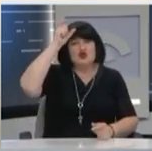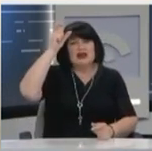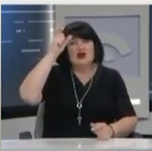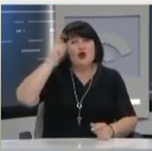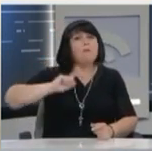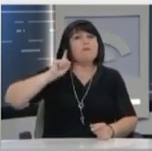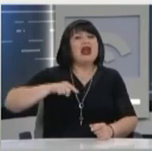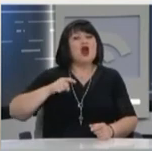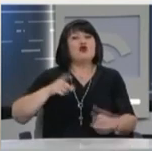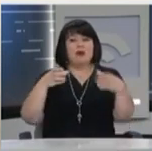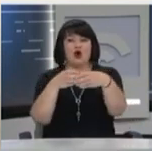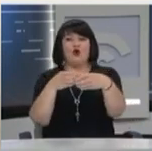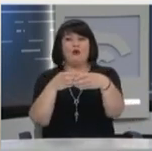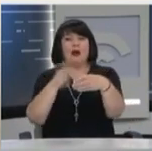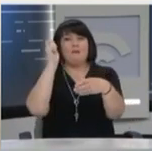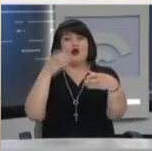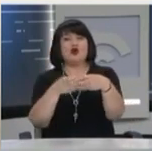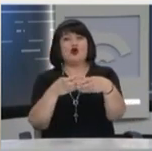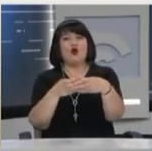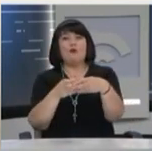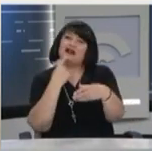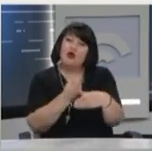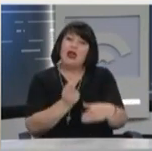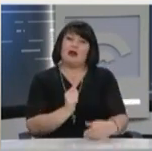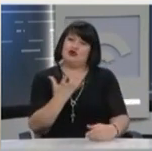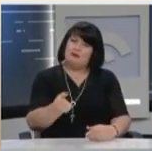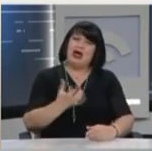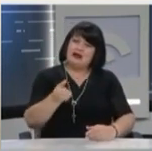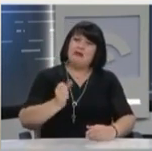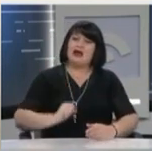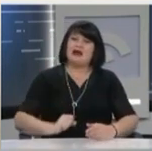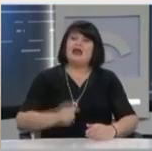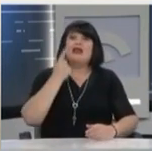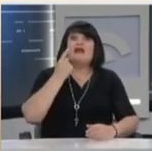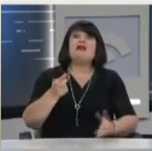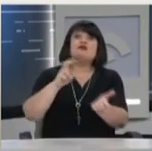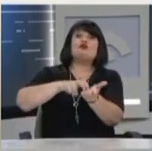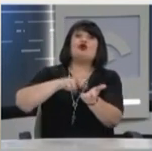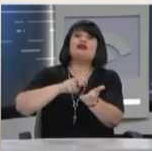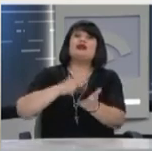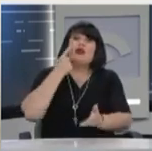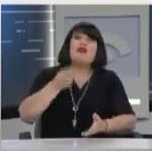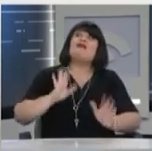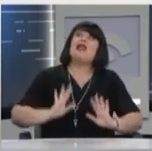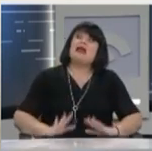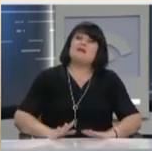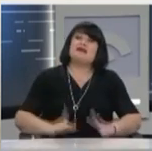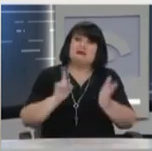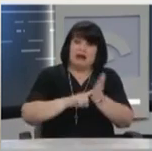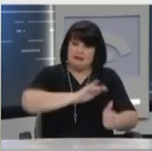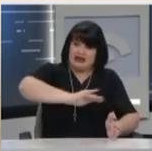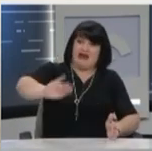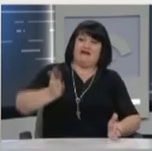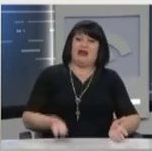που παρανόμως λειτουργεί. Δεν υπάρχει τουρκικό κόμμα και όμως αυτοδηλώνουν. Δεν βλέπουμε τι γίνεται με το προξενείο. Το προξενείο πρέπει να φύγει,